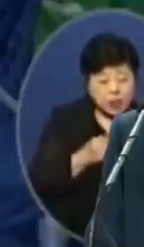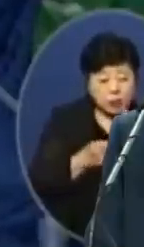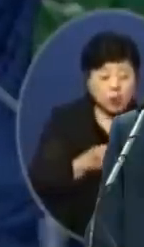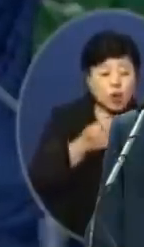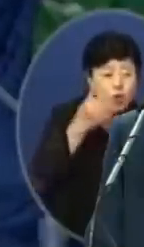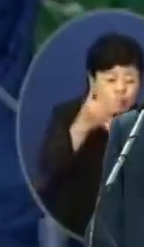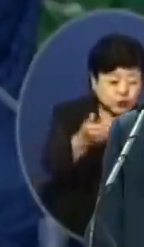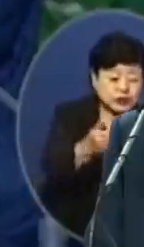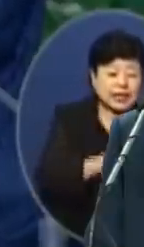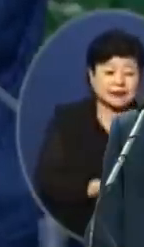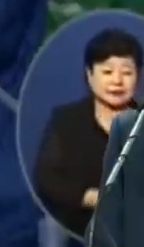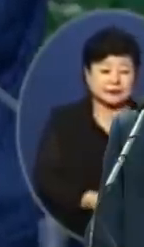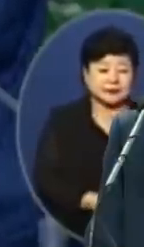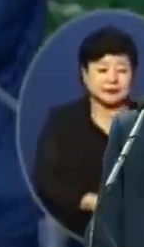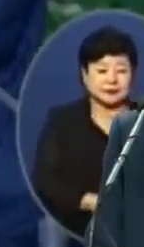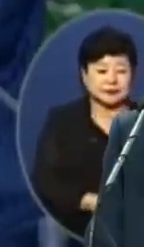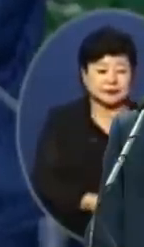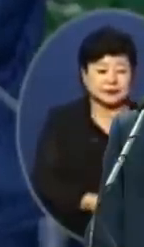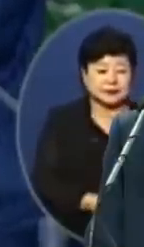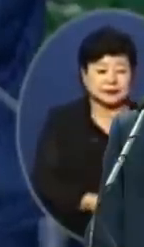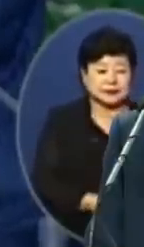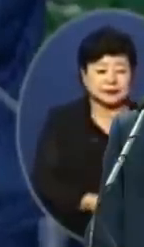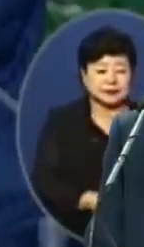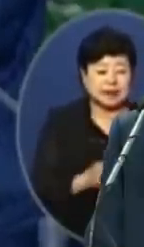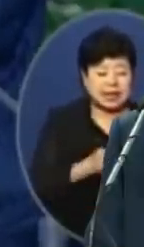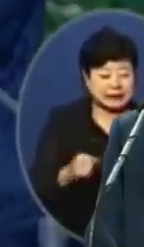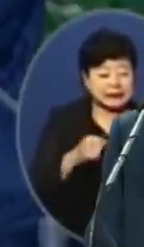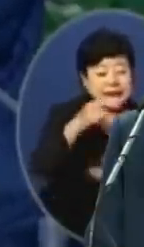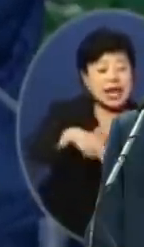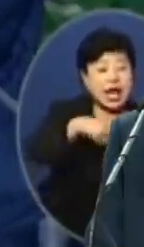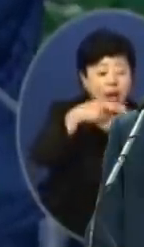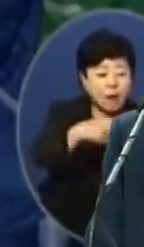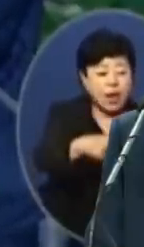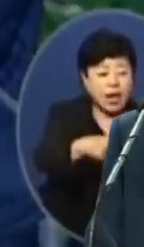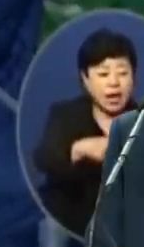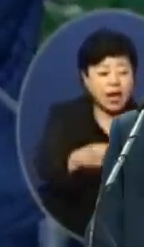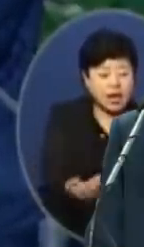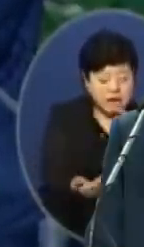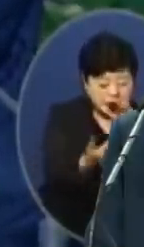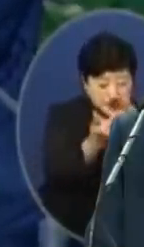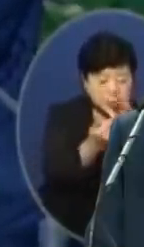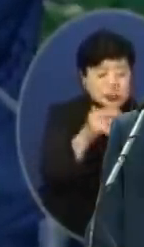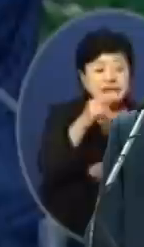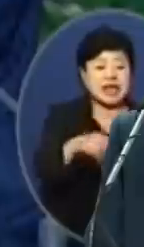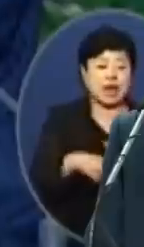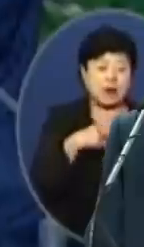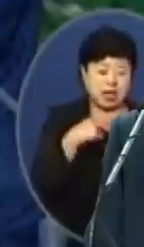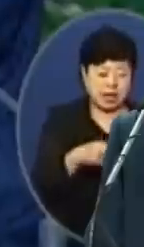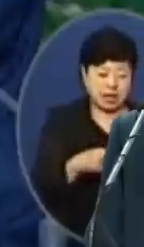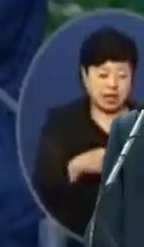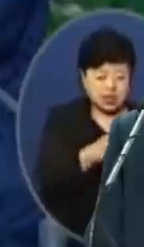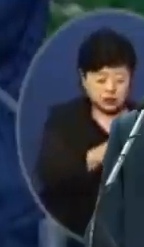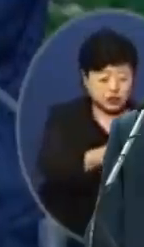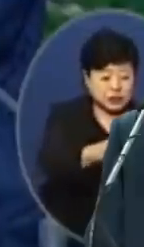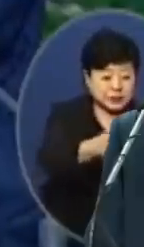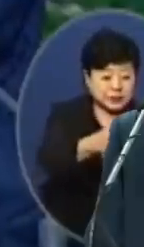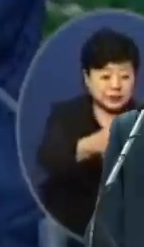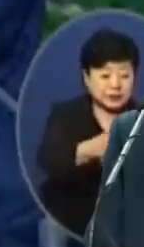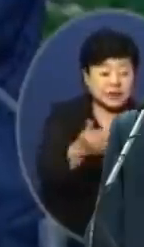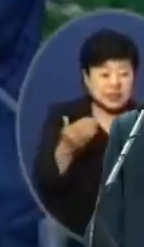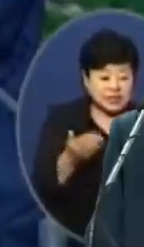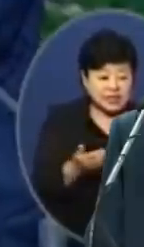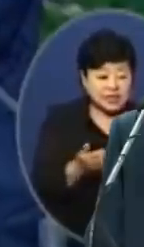일을 알려주려고 하는 것입니다. 일을 행하시는 야훼, 그 일을 지어 성취하는 야훼인 것입니다. 주님은